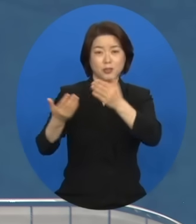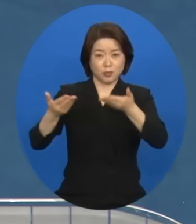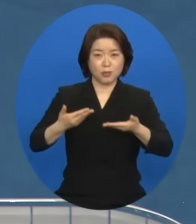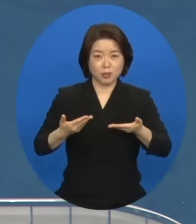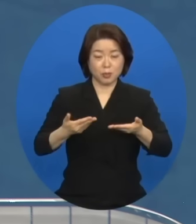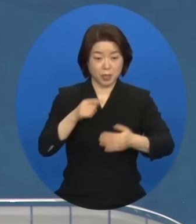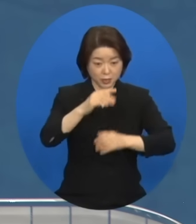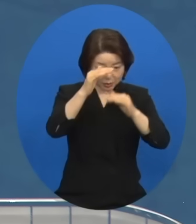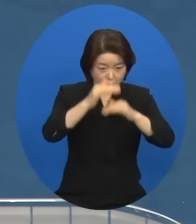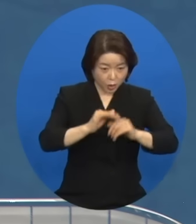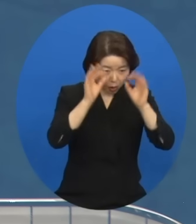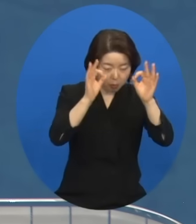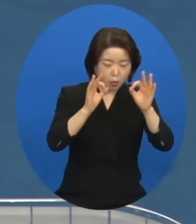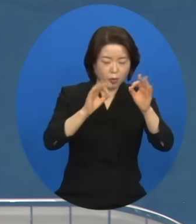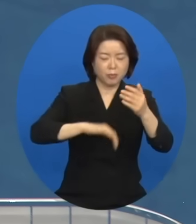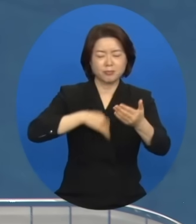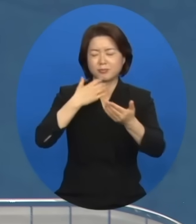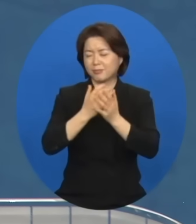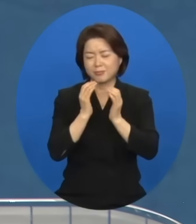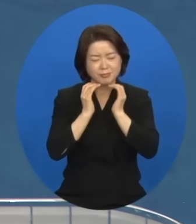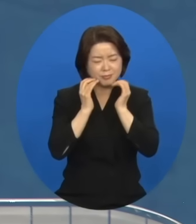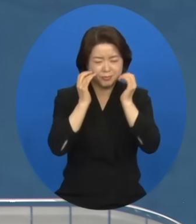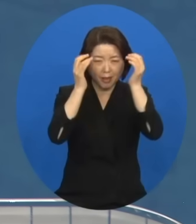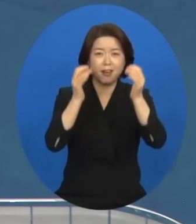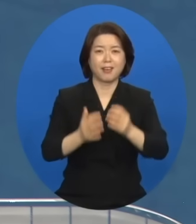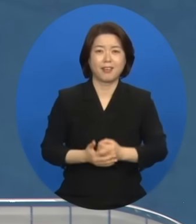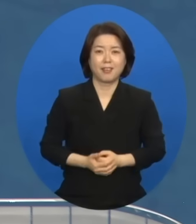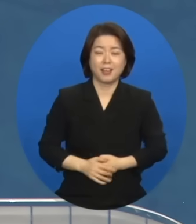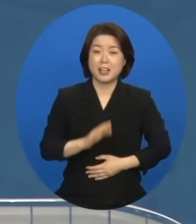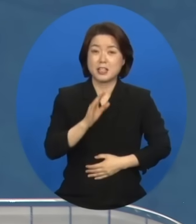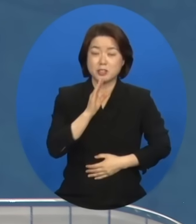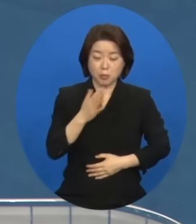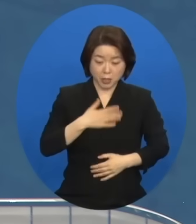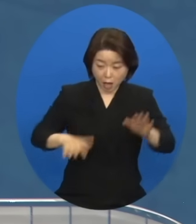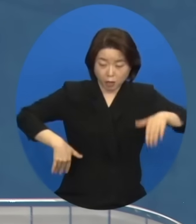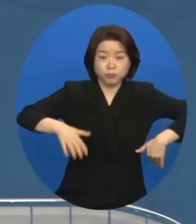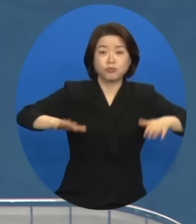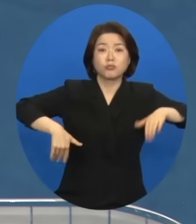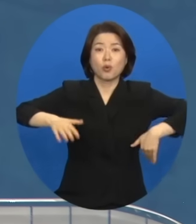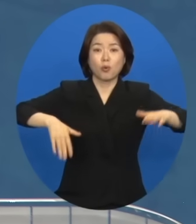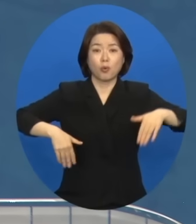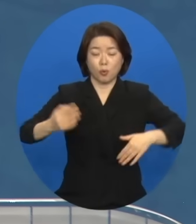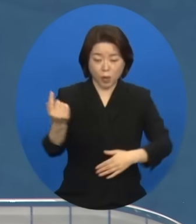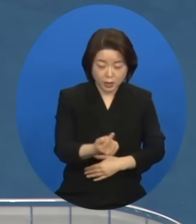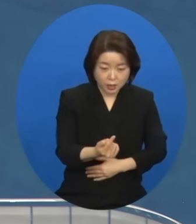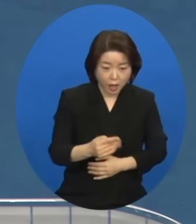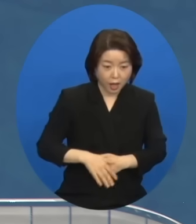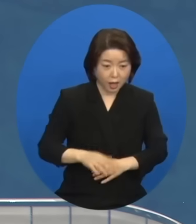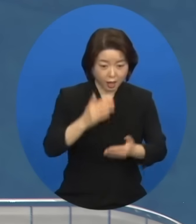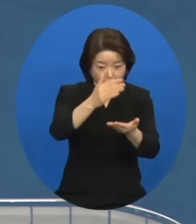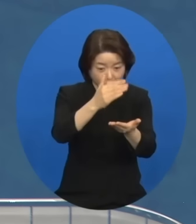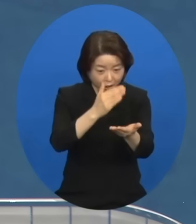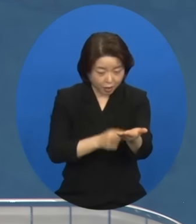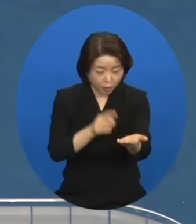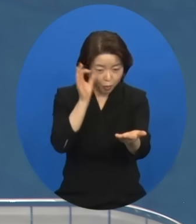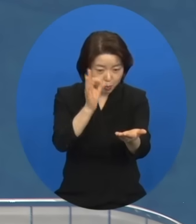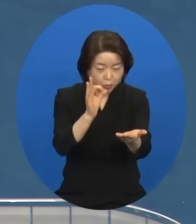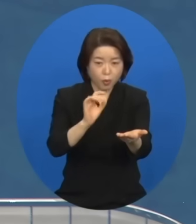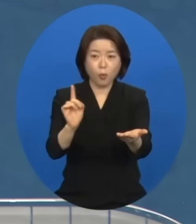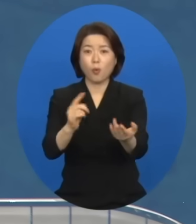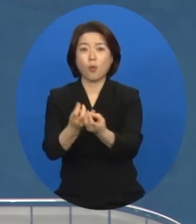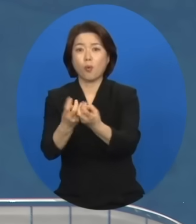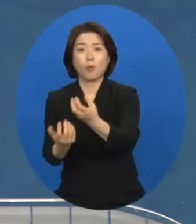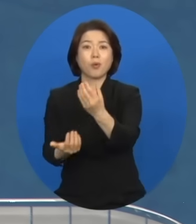하는 사실에 감탄했었습니다. 정말 아무것도 없었는데 이 모든 것이 어디서